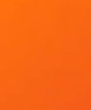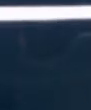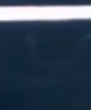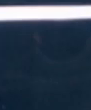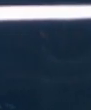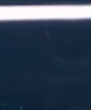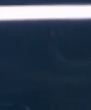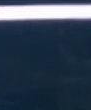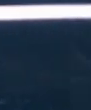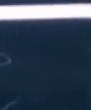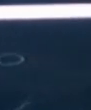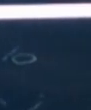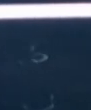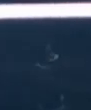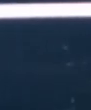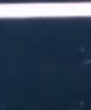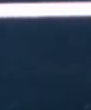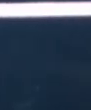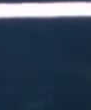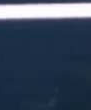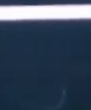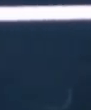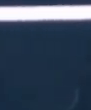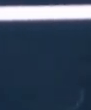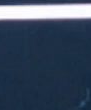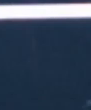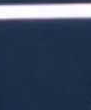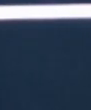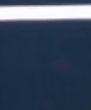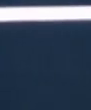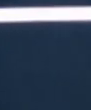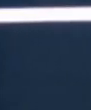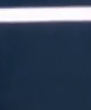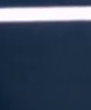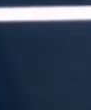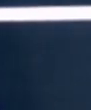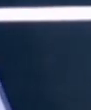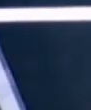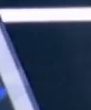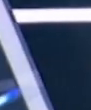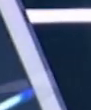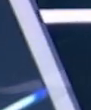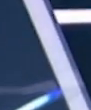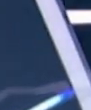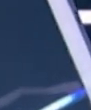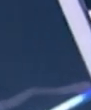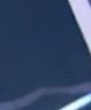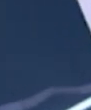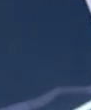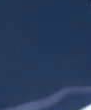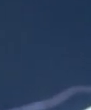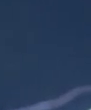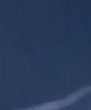будьте в курсе событий происходящих в нашей стране подписывайтесь на наш канал в youtube ставьте лайки оставляйте комментарии